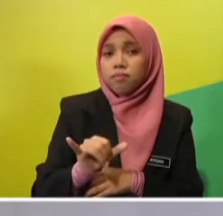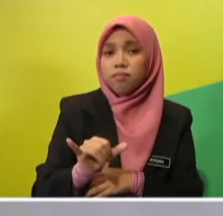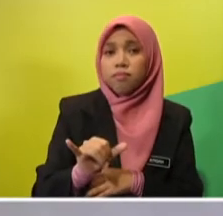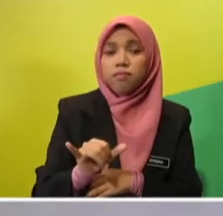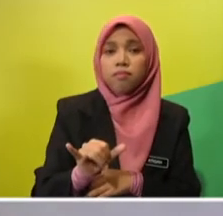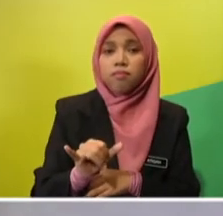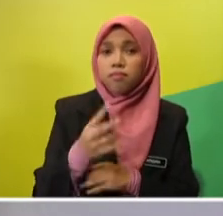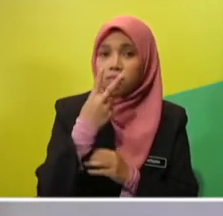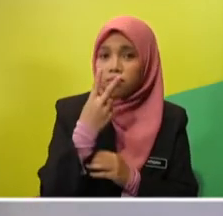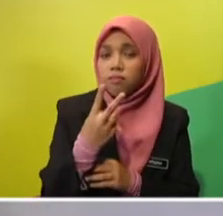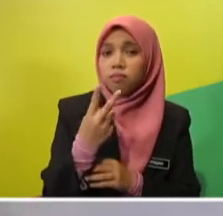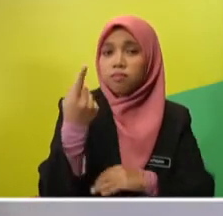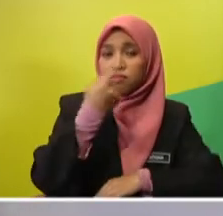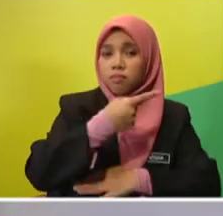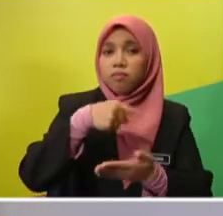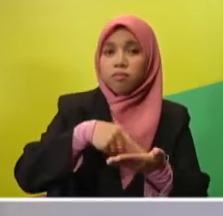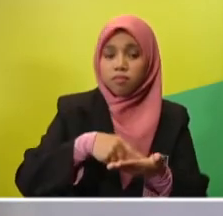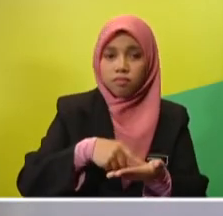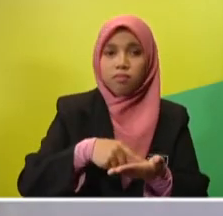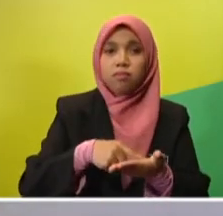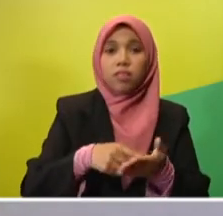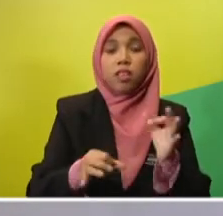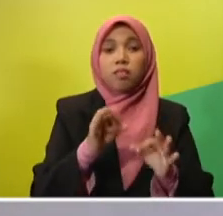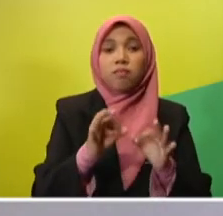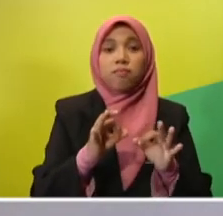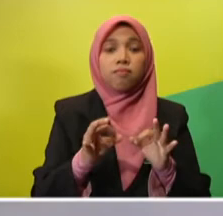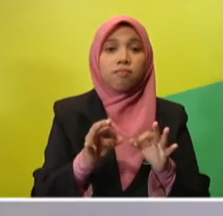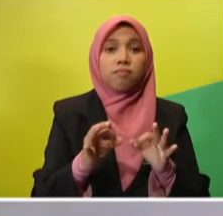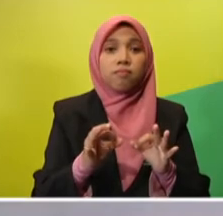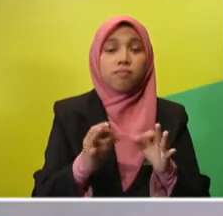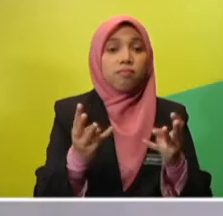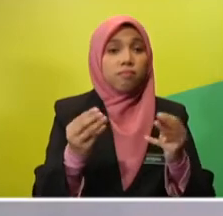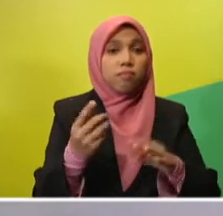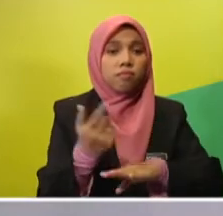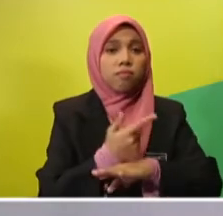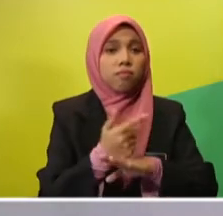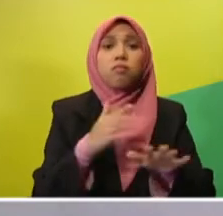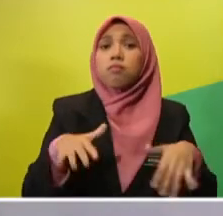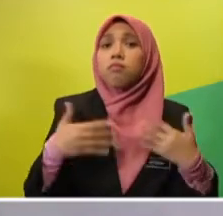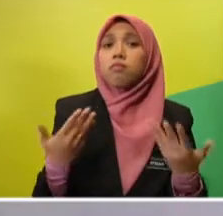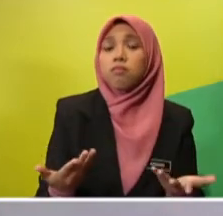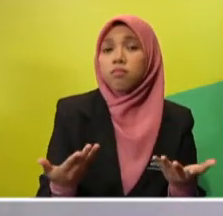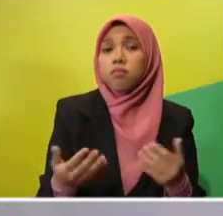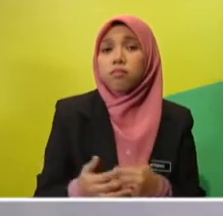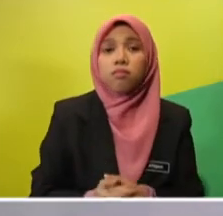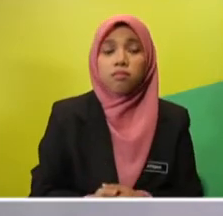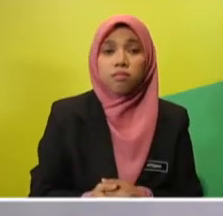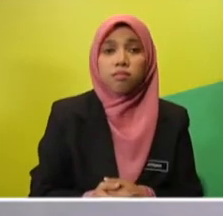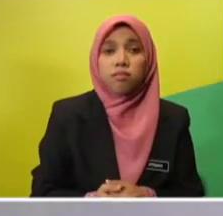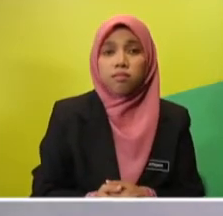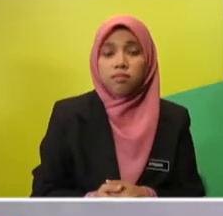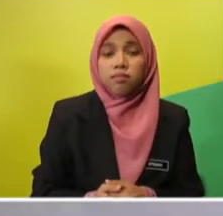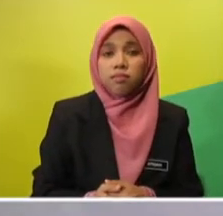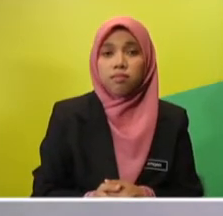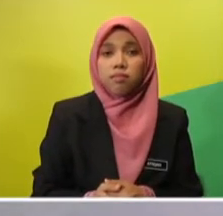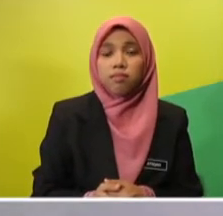inginkan penambahan latihan pengukuhan, bagaimana mungkin cara mereka untuk dapatkan latihan pengukuhan